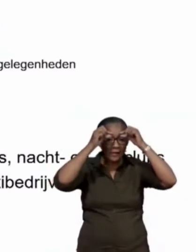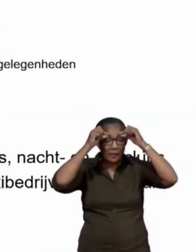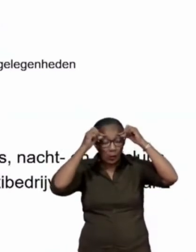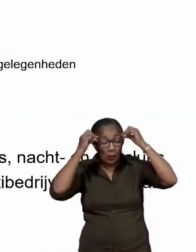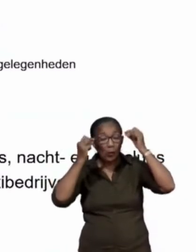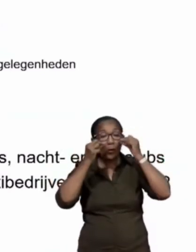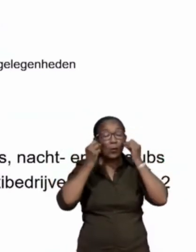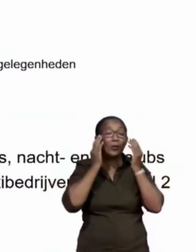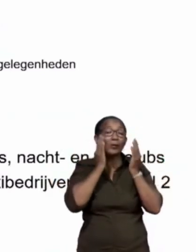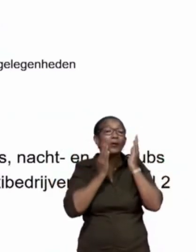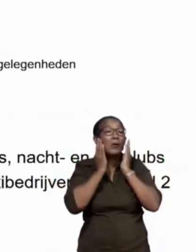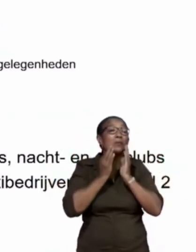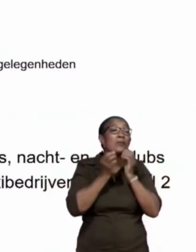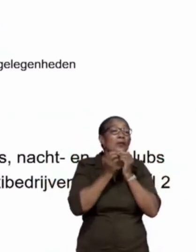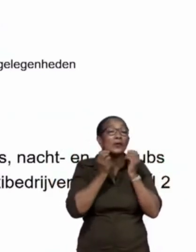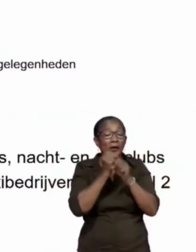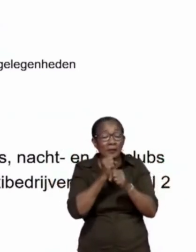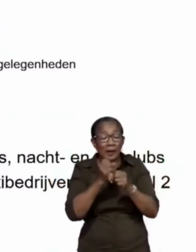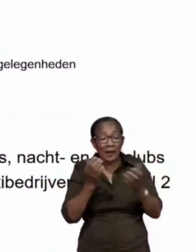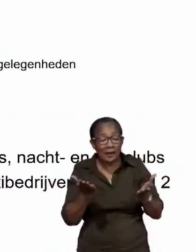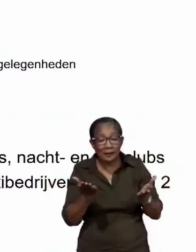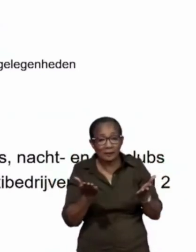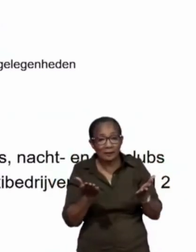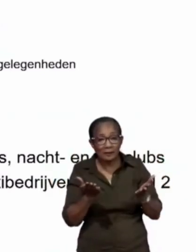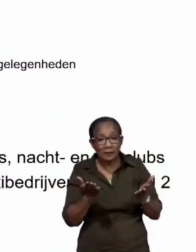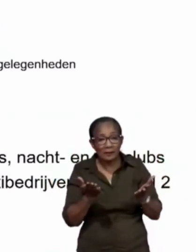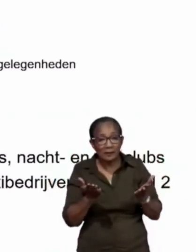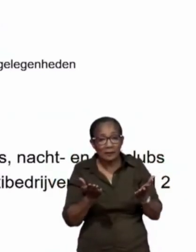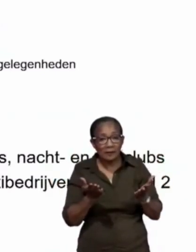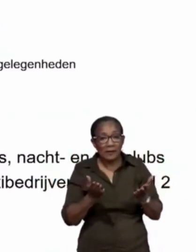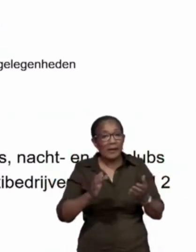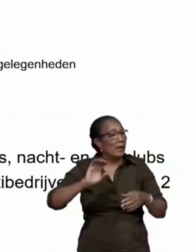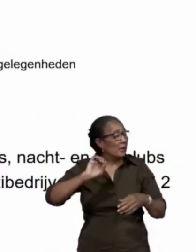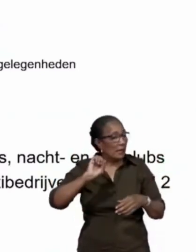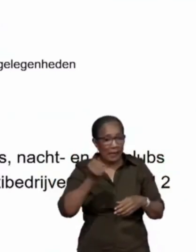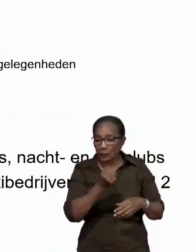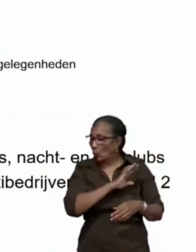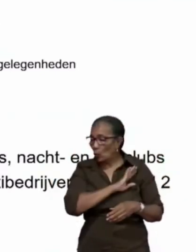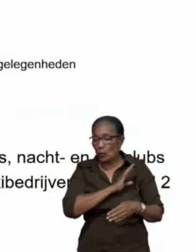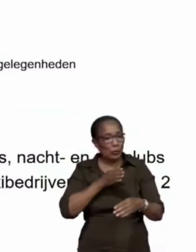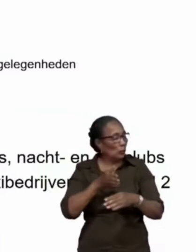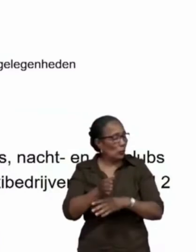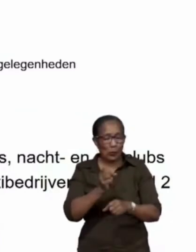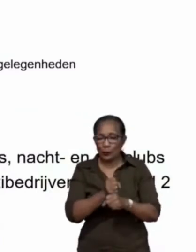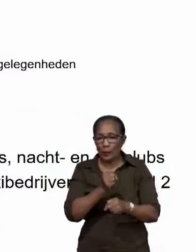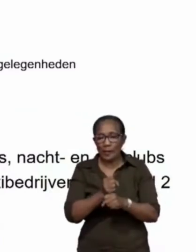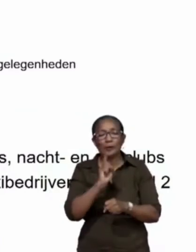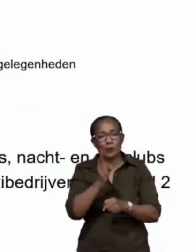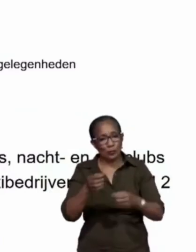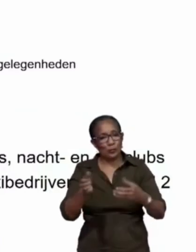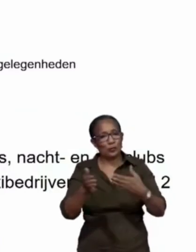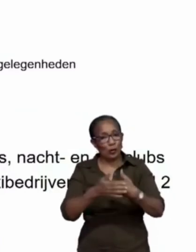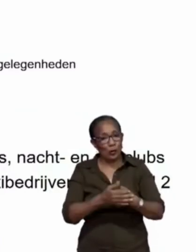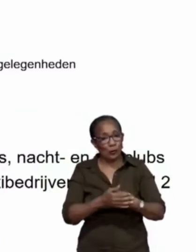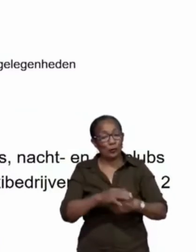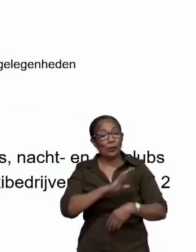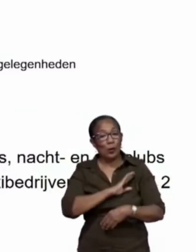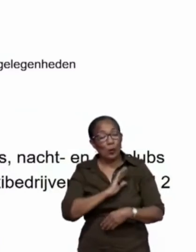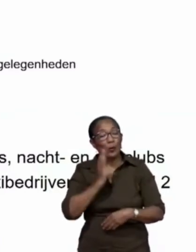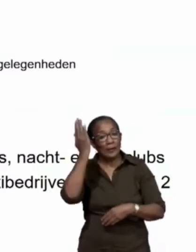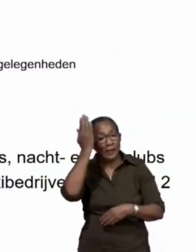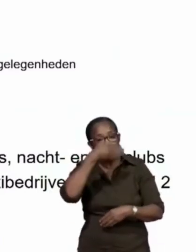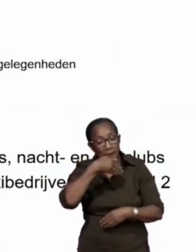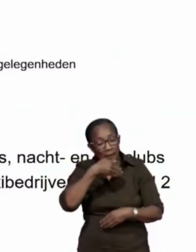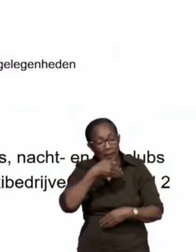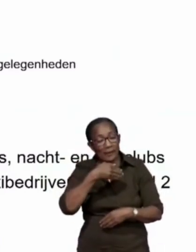wimper, de eye, de ala de mooi mooi sandati, den dat no ka opo. Ook to de nacht na nga